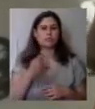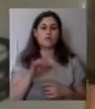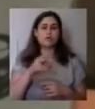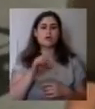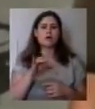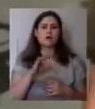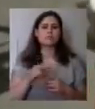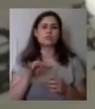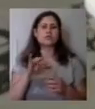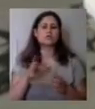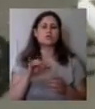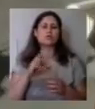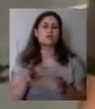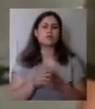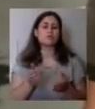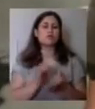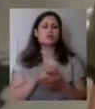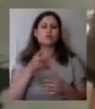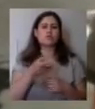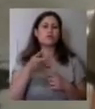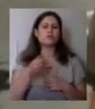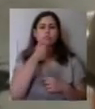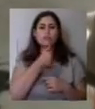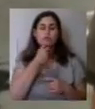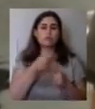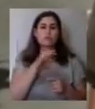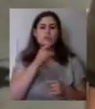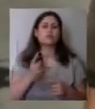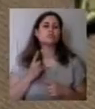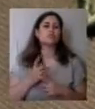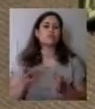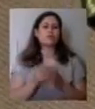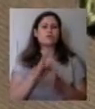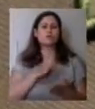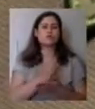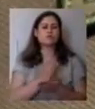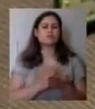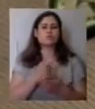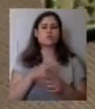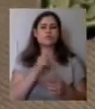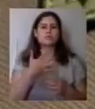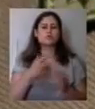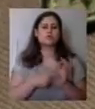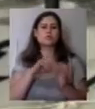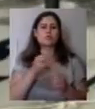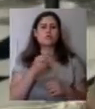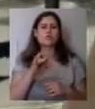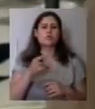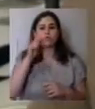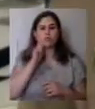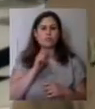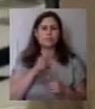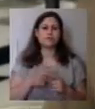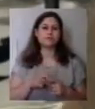із Сергієм Стадником познайомились у 2002 році під час служби у військовій частині 3056 Національної гвардії України. У